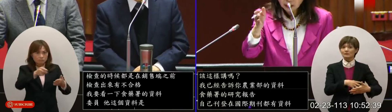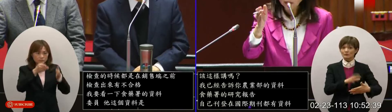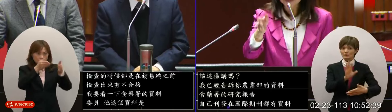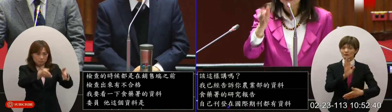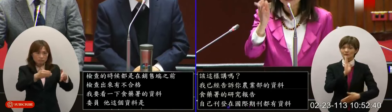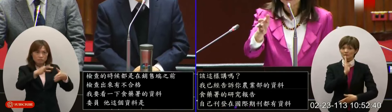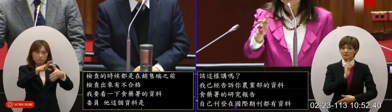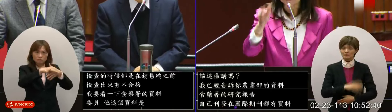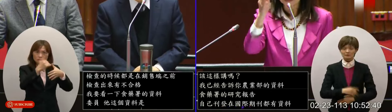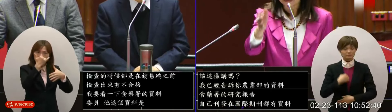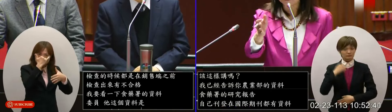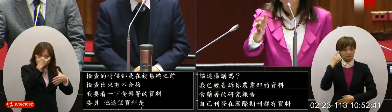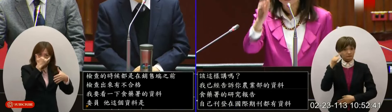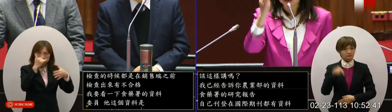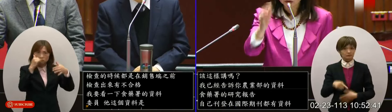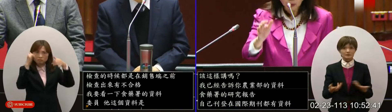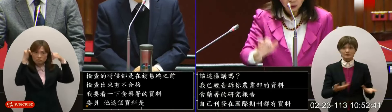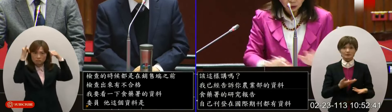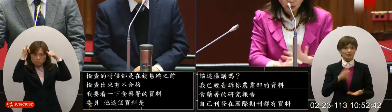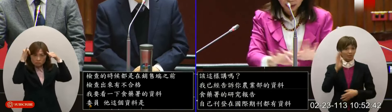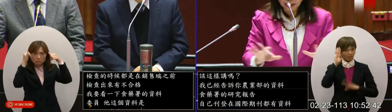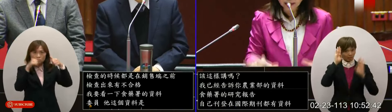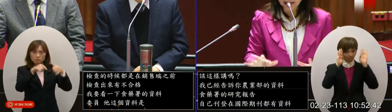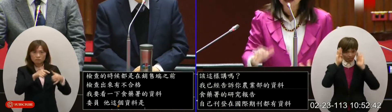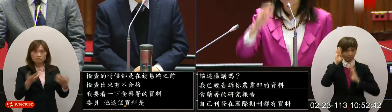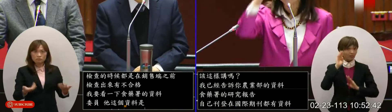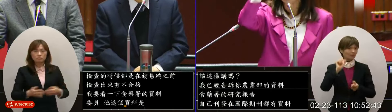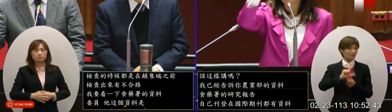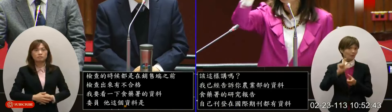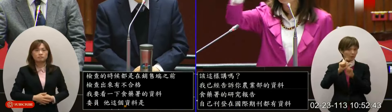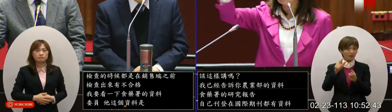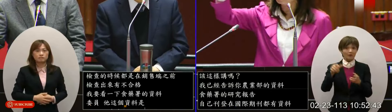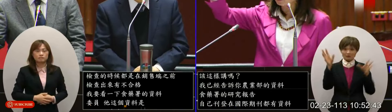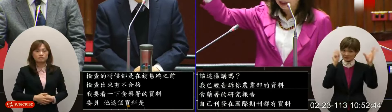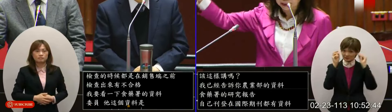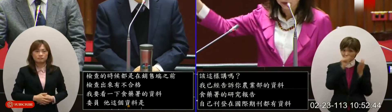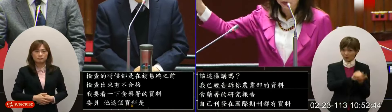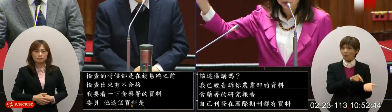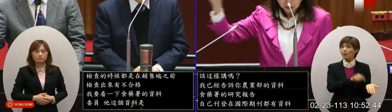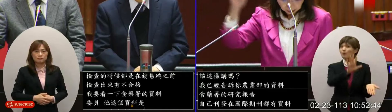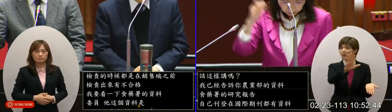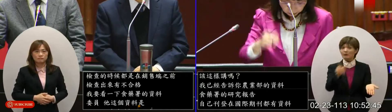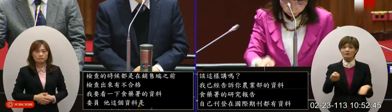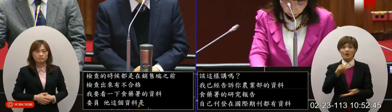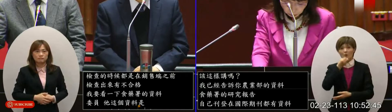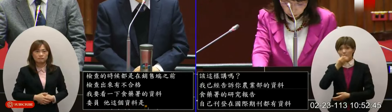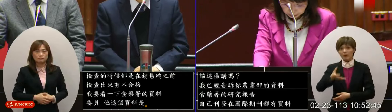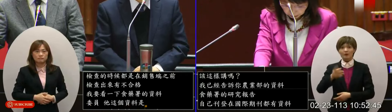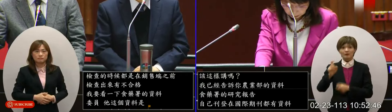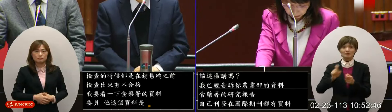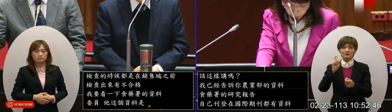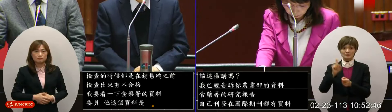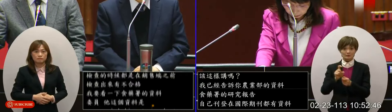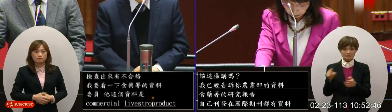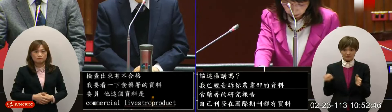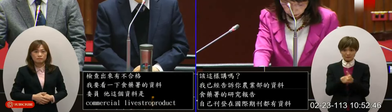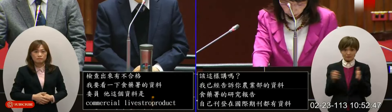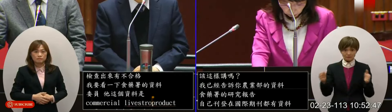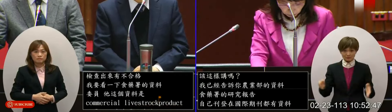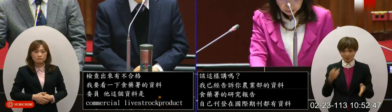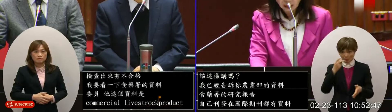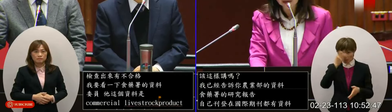者是牛肉。 我想这件事太离谱了，就是说有这些资料还十年未检出，这个非常粗糙的一个说